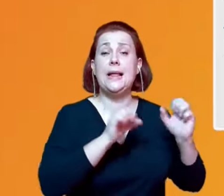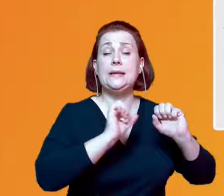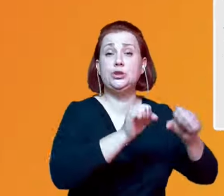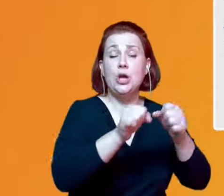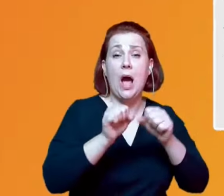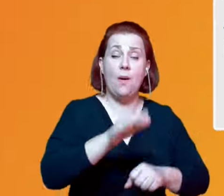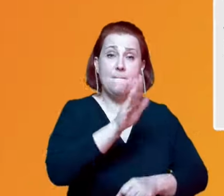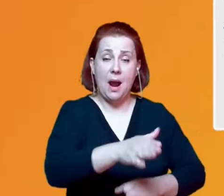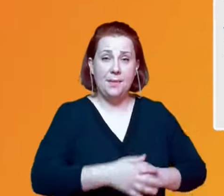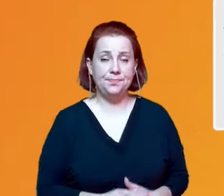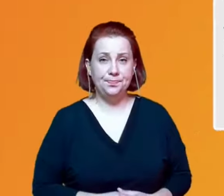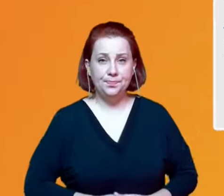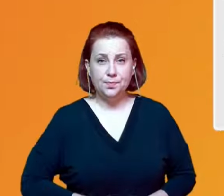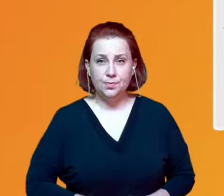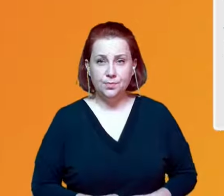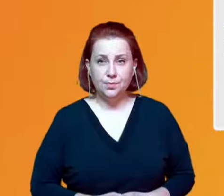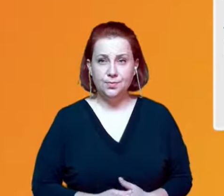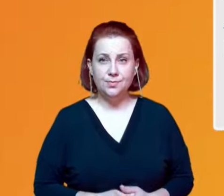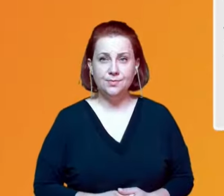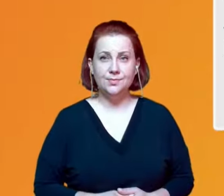takie